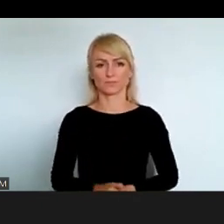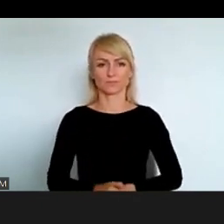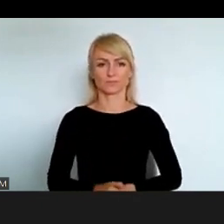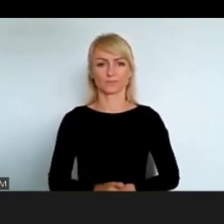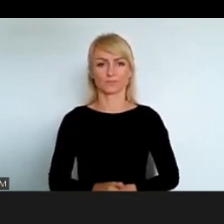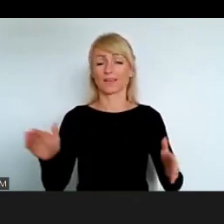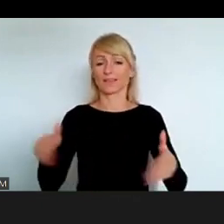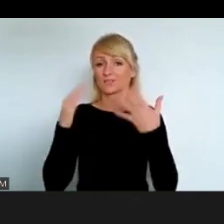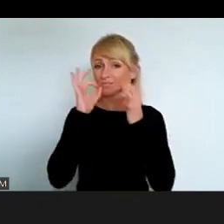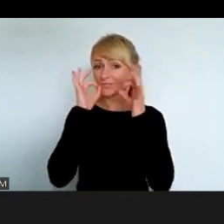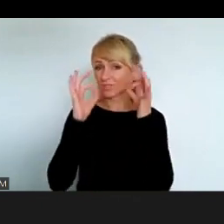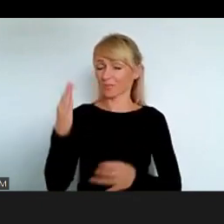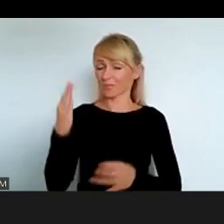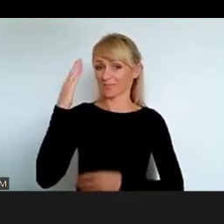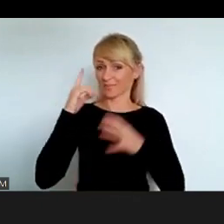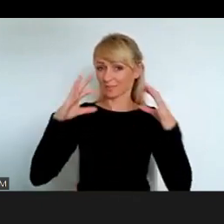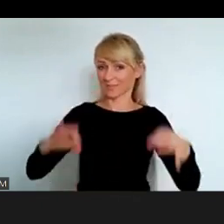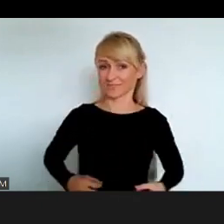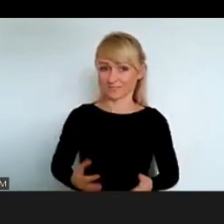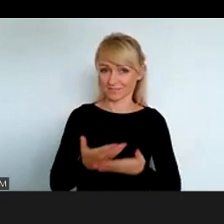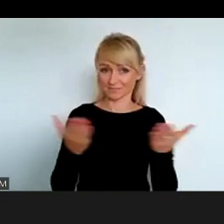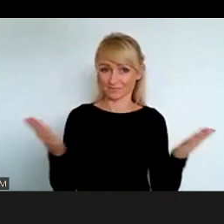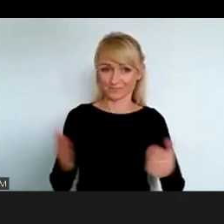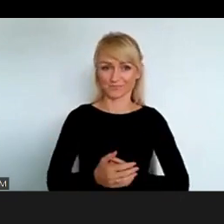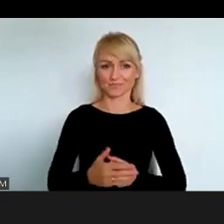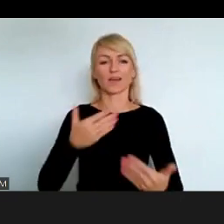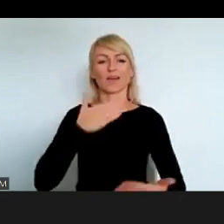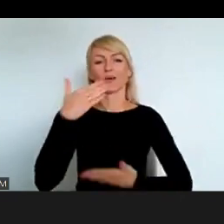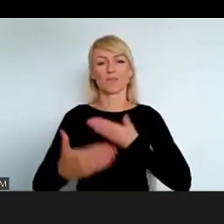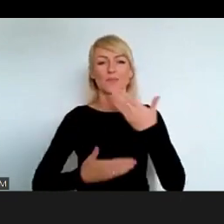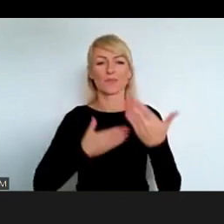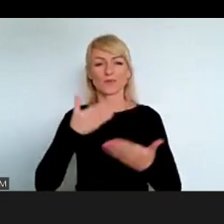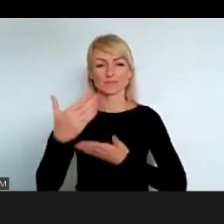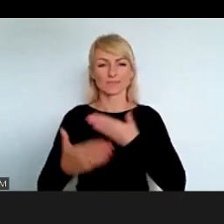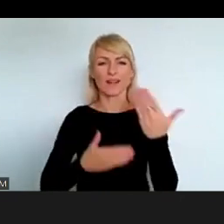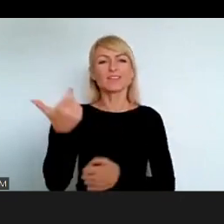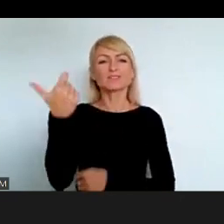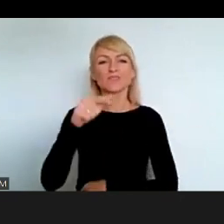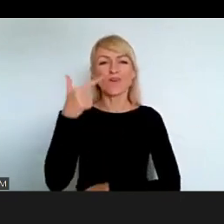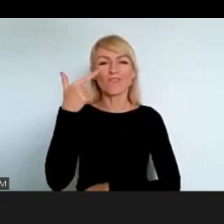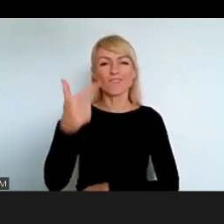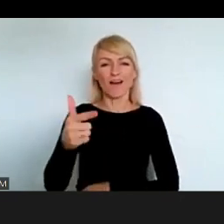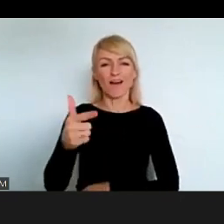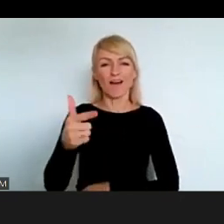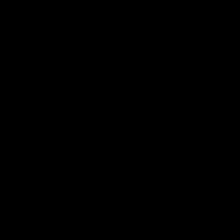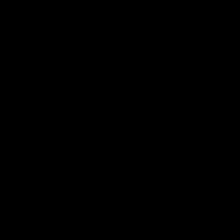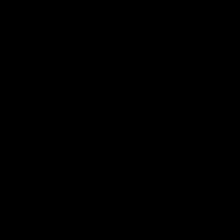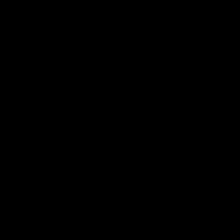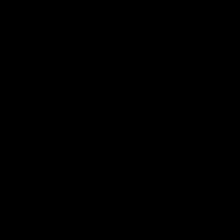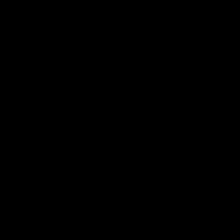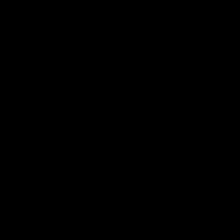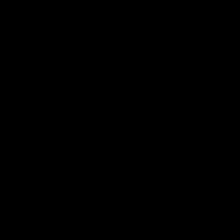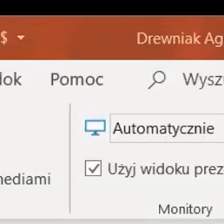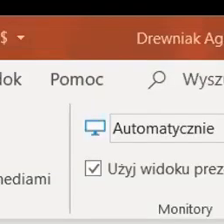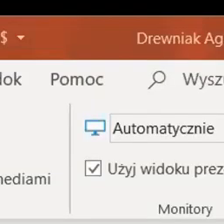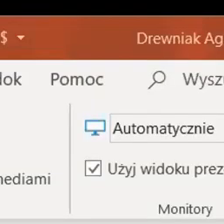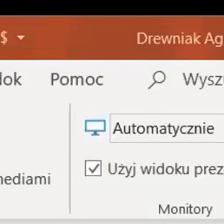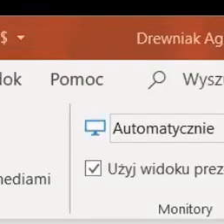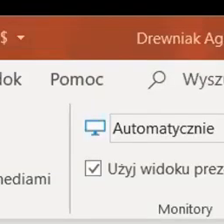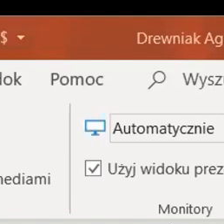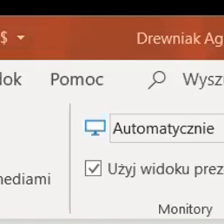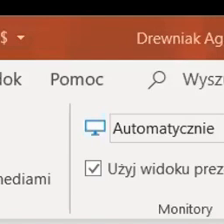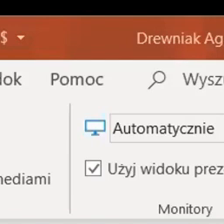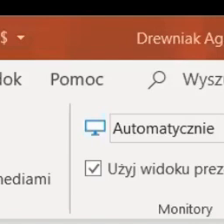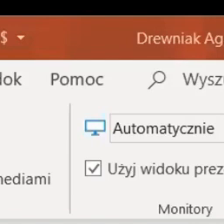Dzień dobry, witam Państwa. Pozdrawiam od wszystkich, od 102 nauczycieli w trakcie Rady Pedagogicznej, gdzie